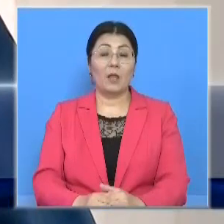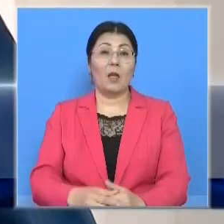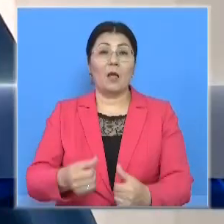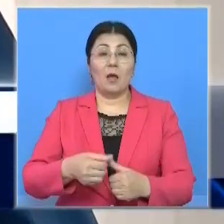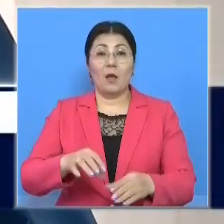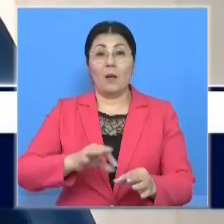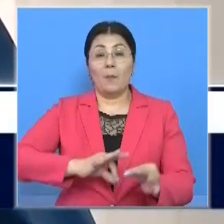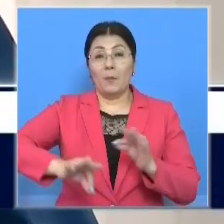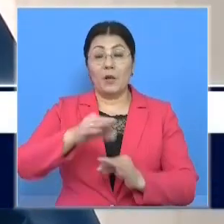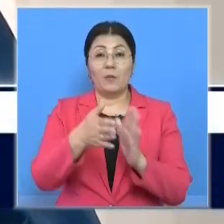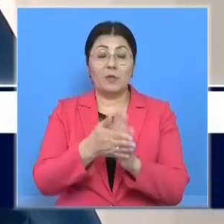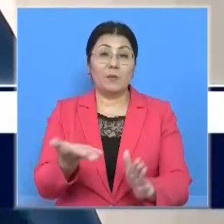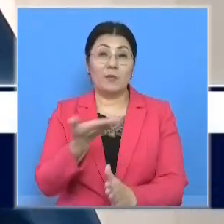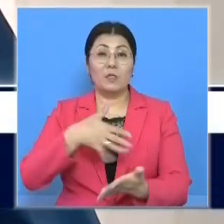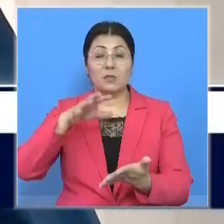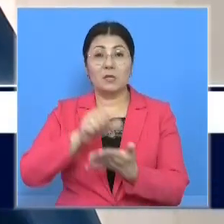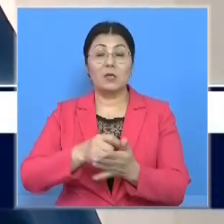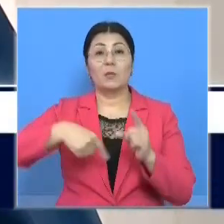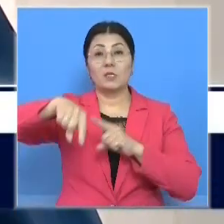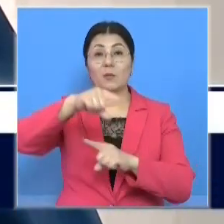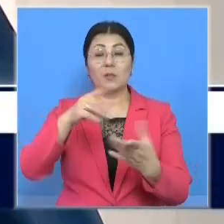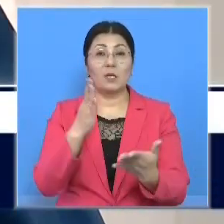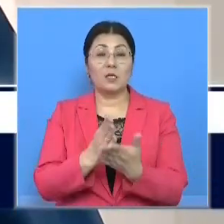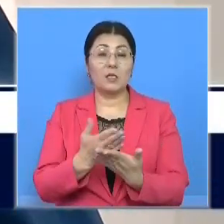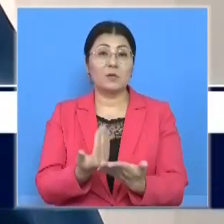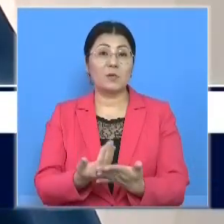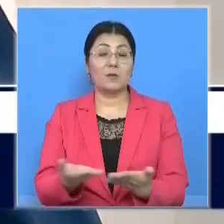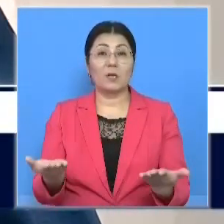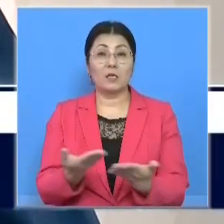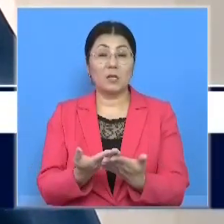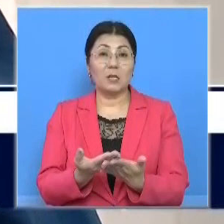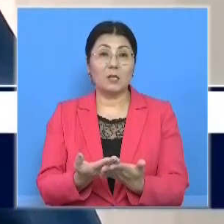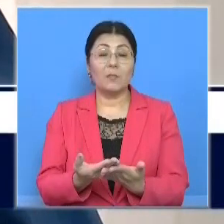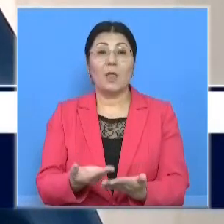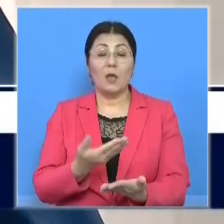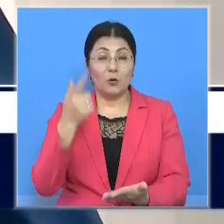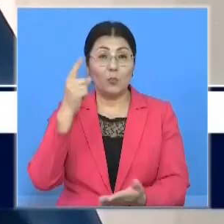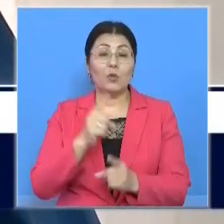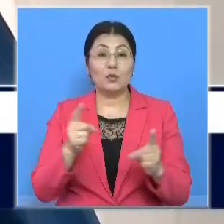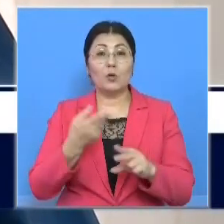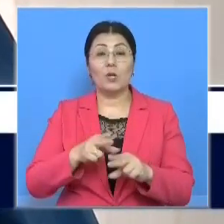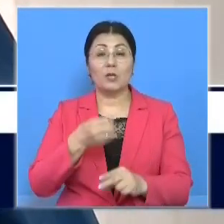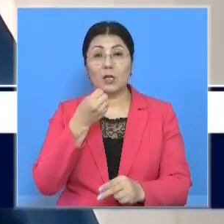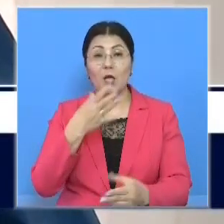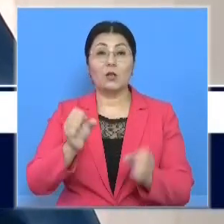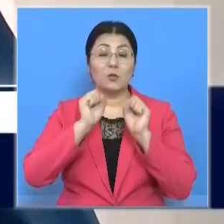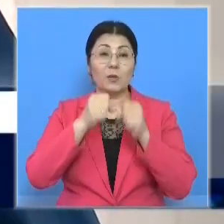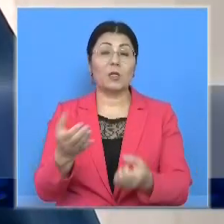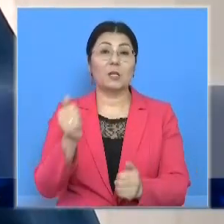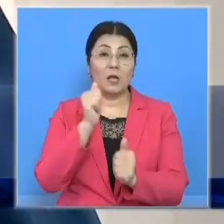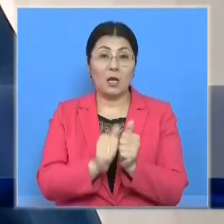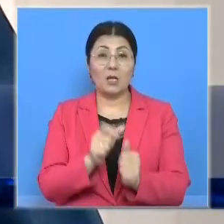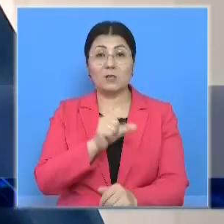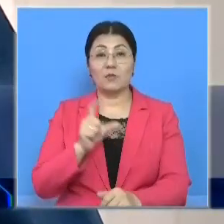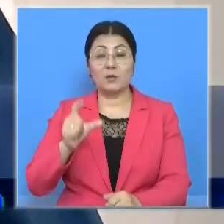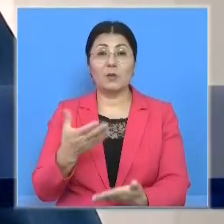Проект Аул-Аманаты призывает нас заниматься предпринимательством. Здесь есть условия, которых не было раньше. Поэтому я считаю, что это хорошая возможность для каждого